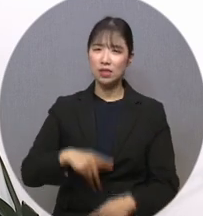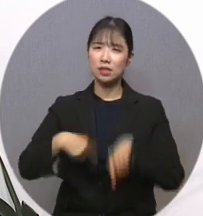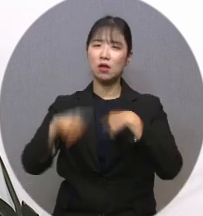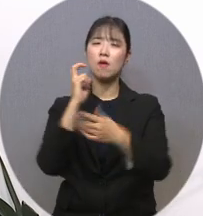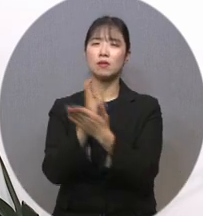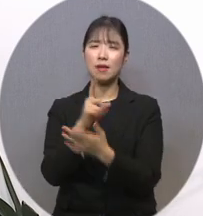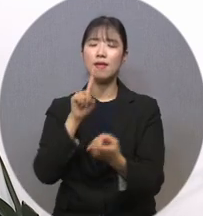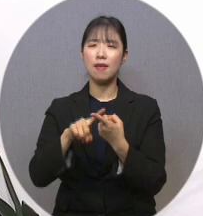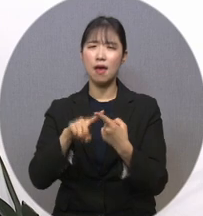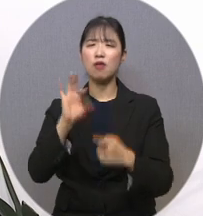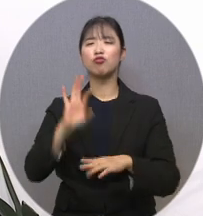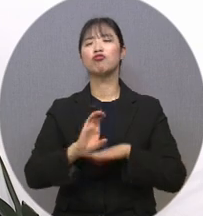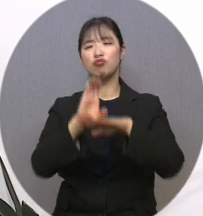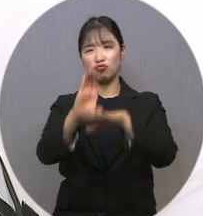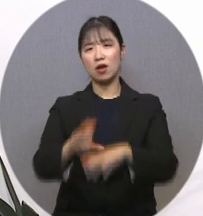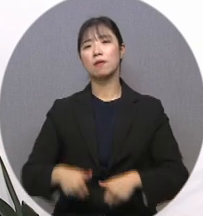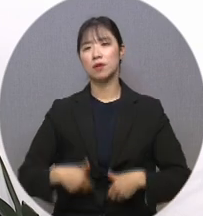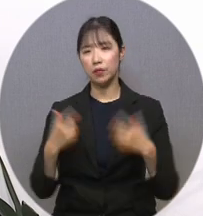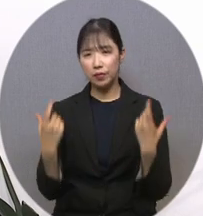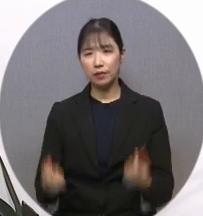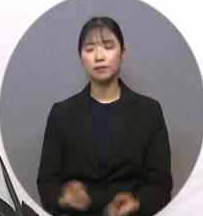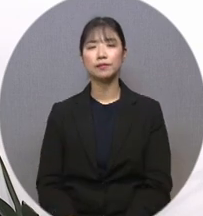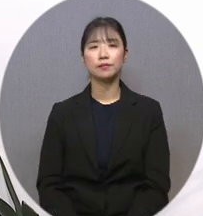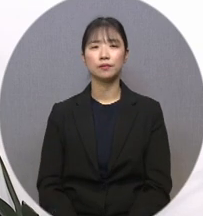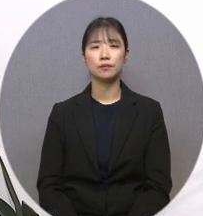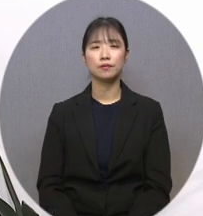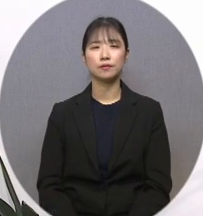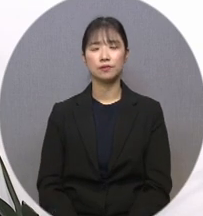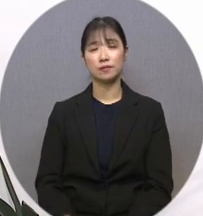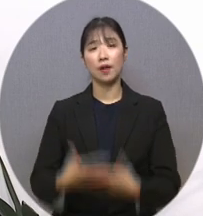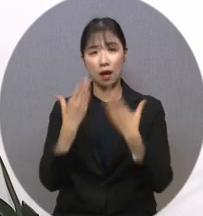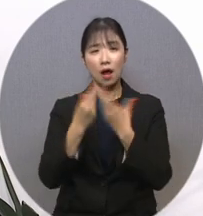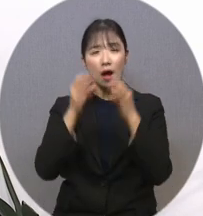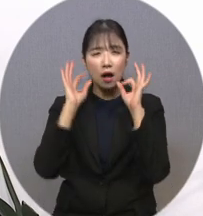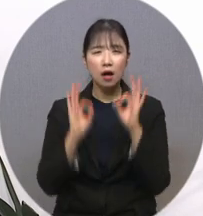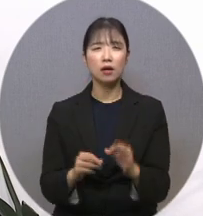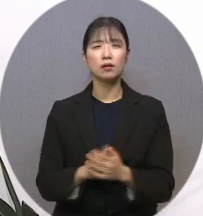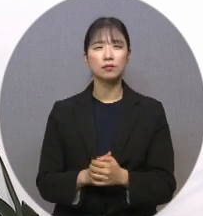그 투자가 필요하다고 생각됩니다. 뭐 단적인 예로 우리